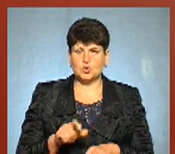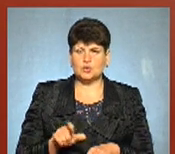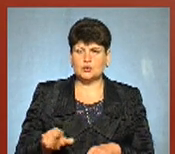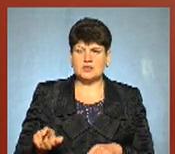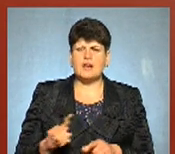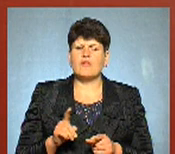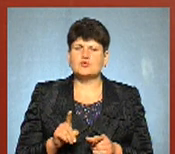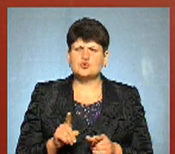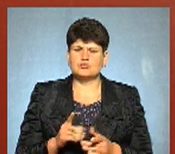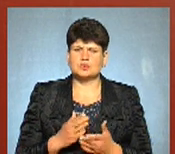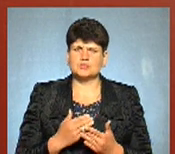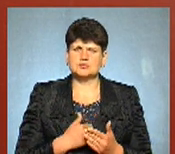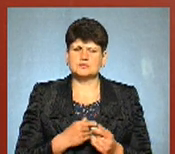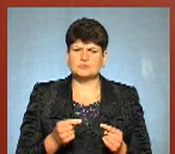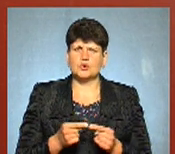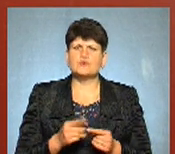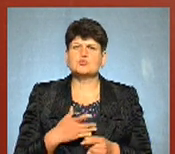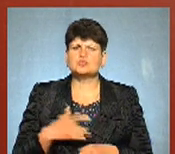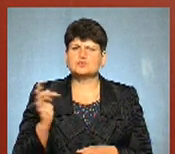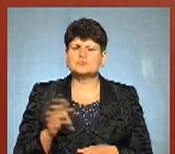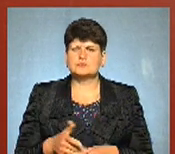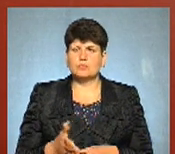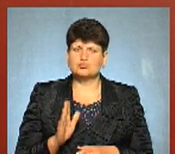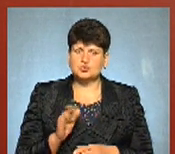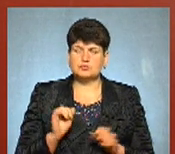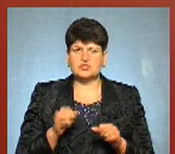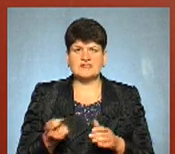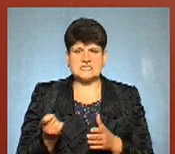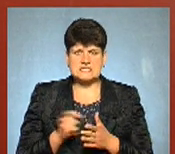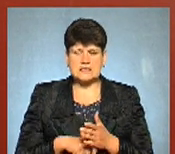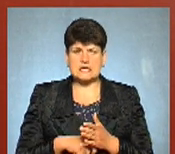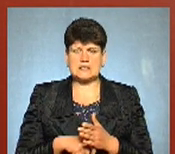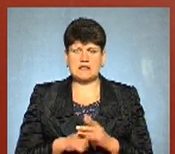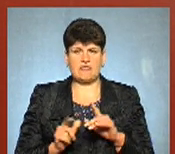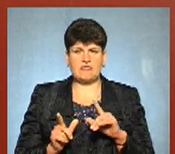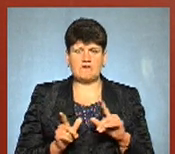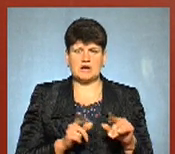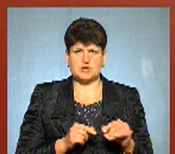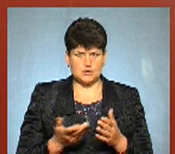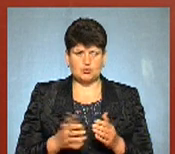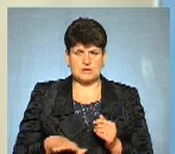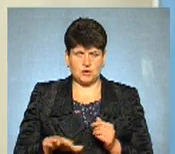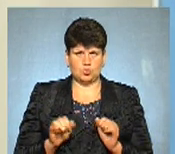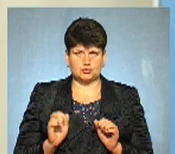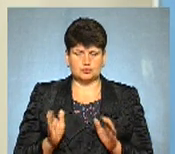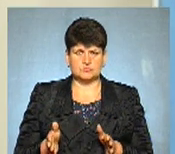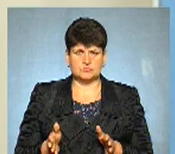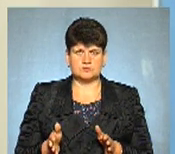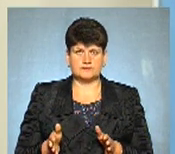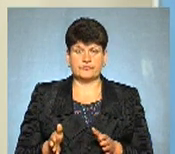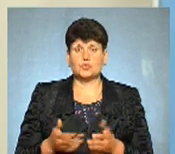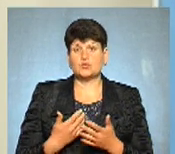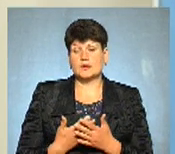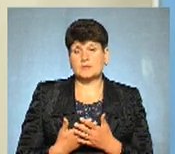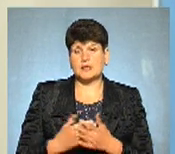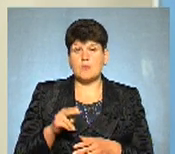чому полягається жорсткішість? Тобто буде ймовірність закриття, наприклад, обмеження виїзду з якоїсь території? Ну, на